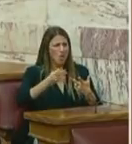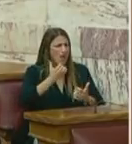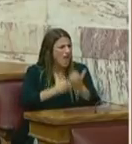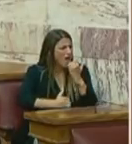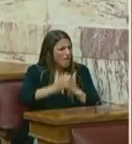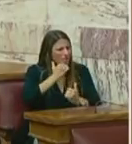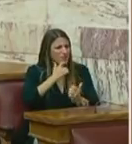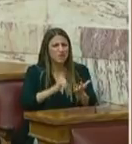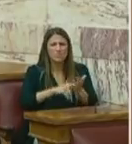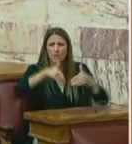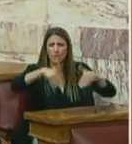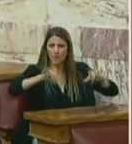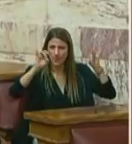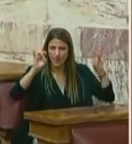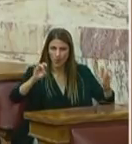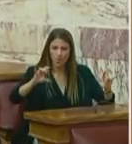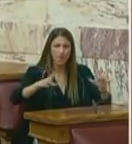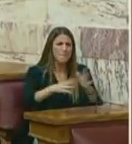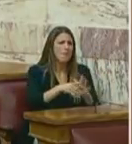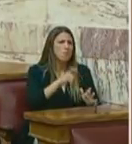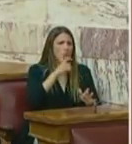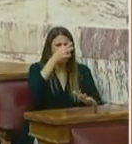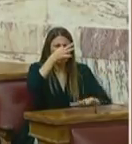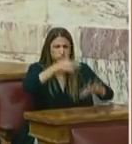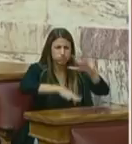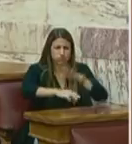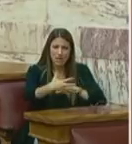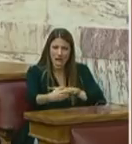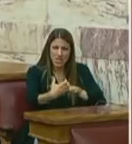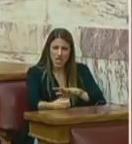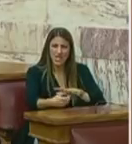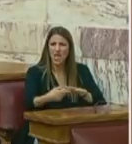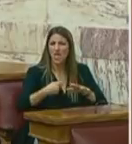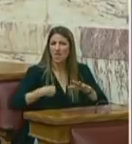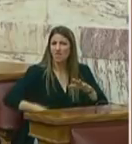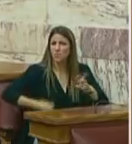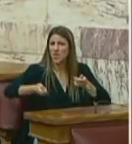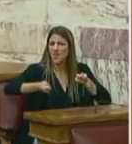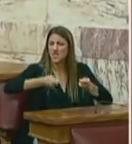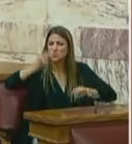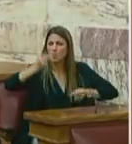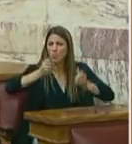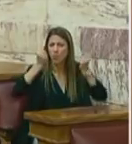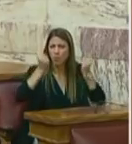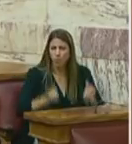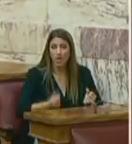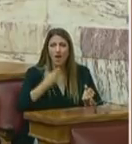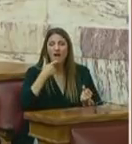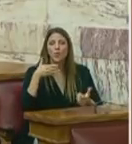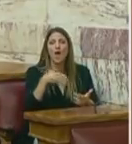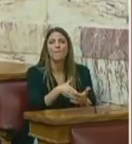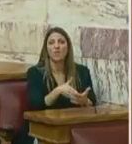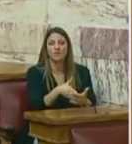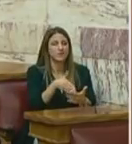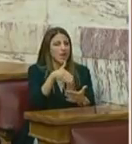εκφυλισμός τόσο της πολιτικής εξουσίας όσο και της δημόσιας διοίκησης είναι ένα από τα μεγαλύτερα εμπόδια για